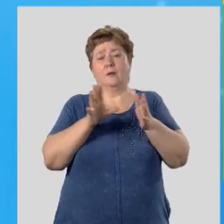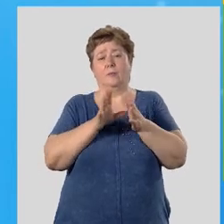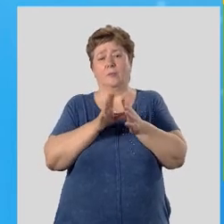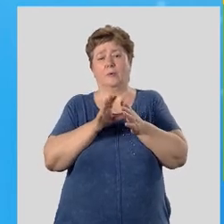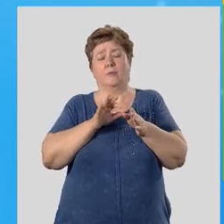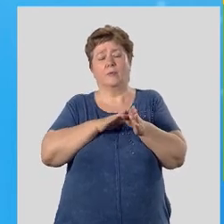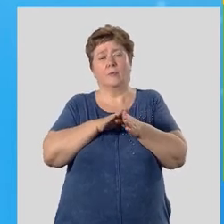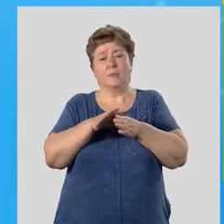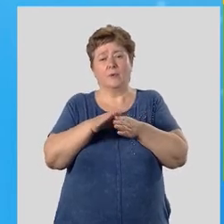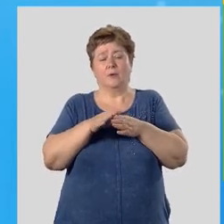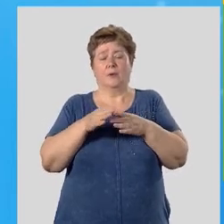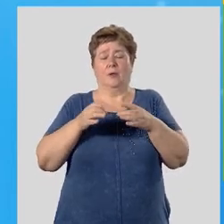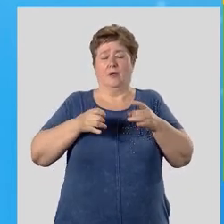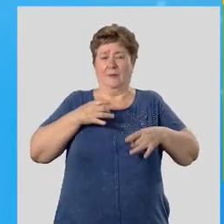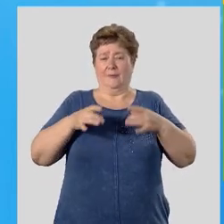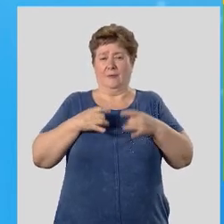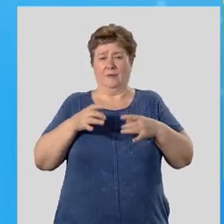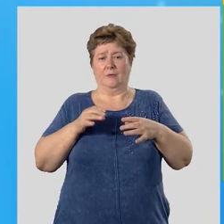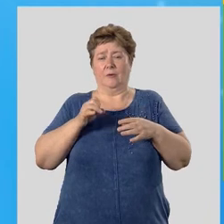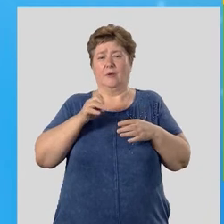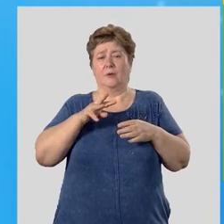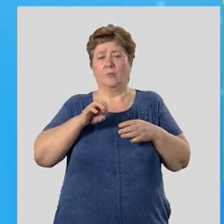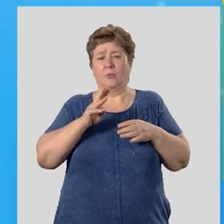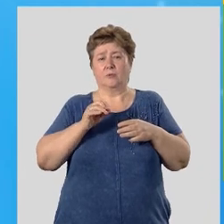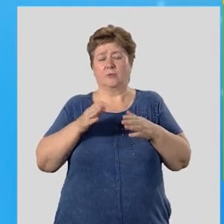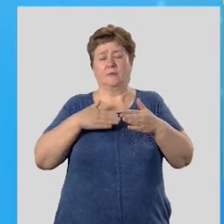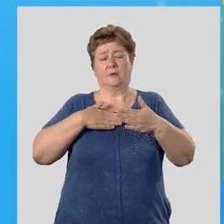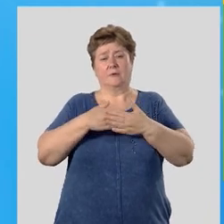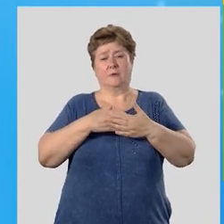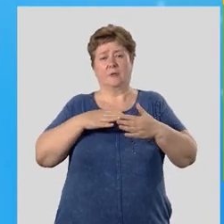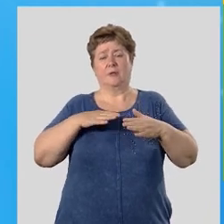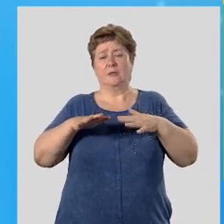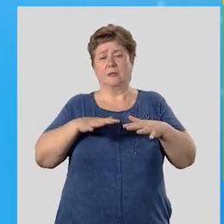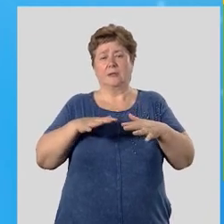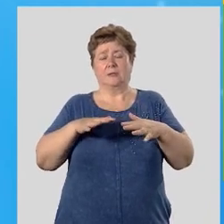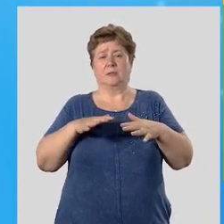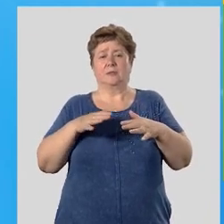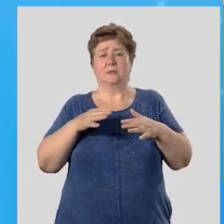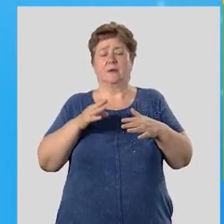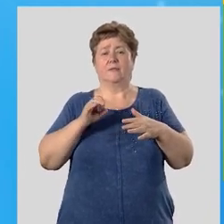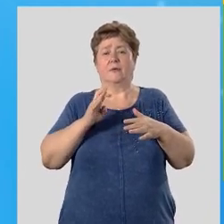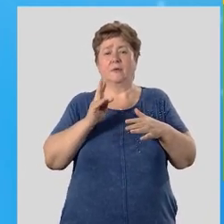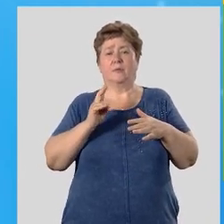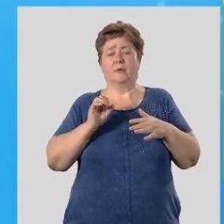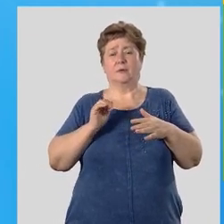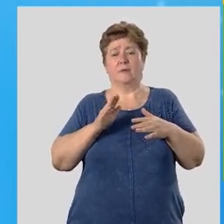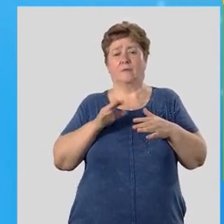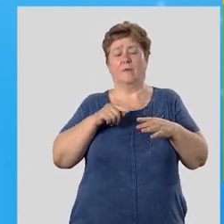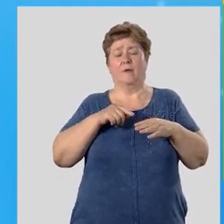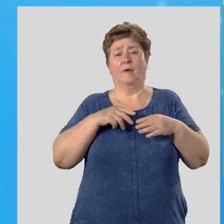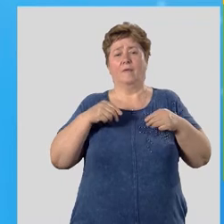содействуют проведению нервных импульсов, активизируют деятельность ферментов, влияют